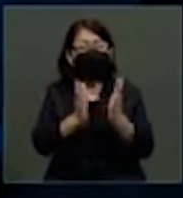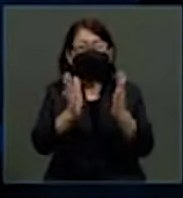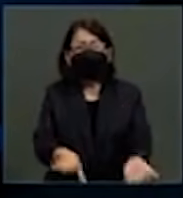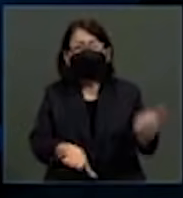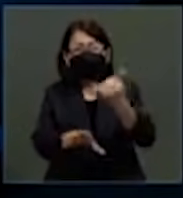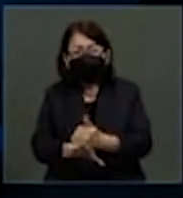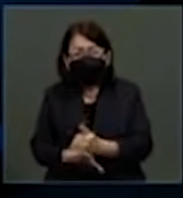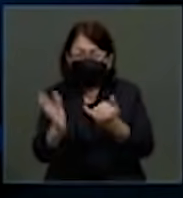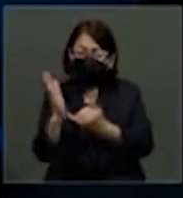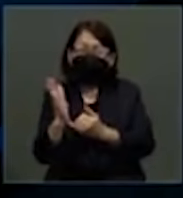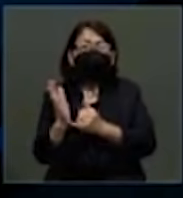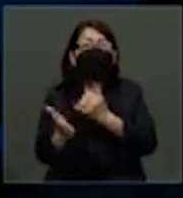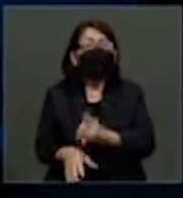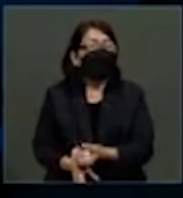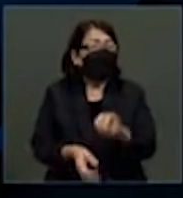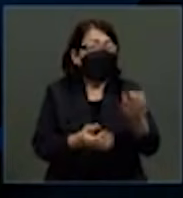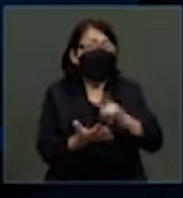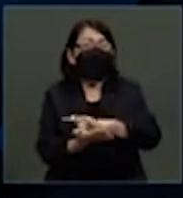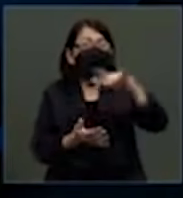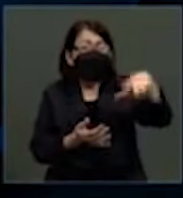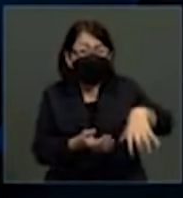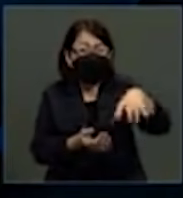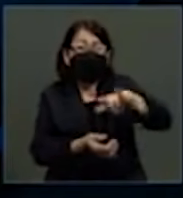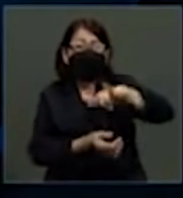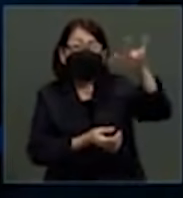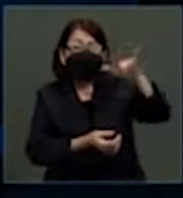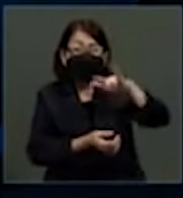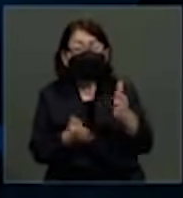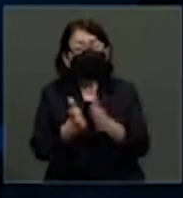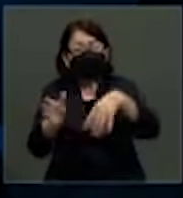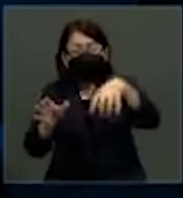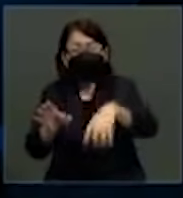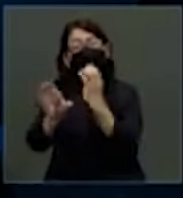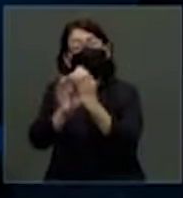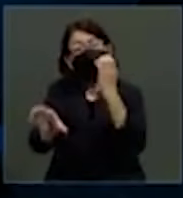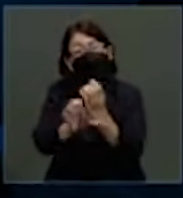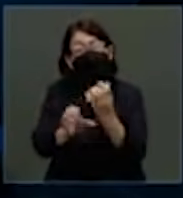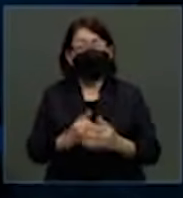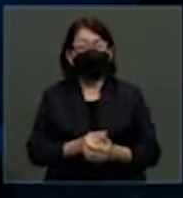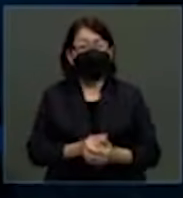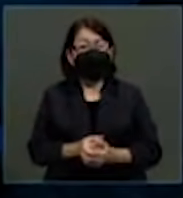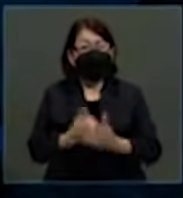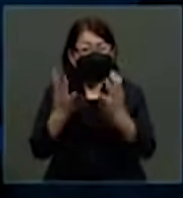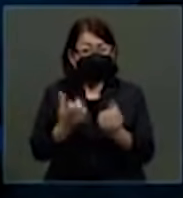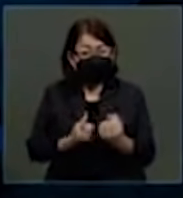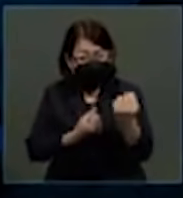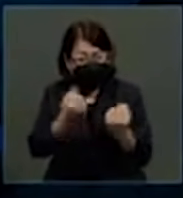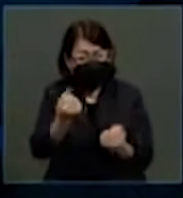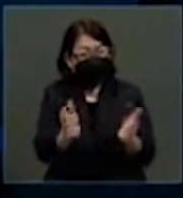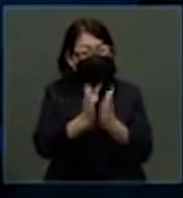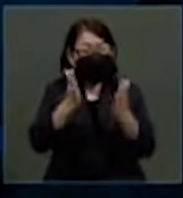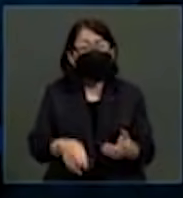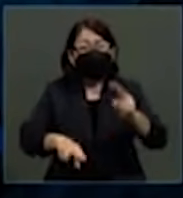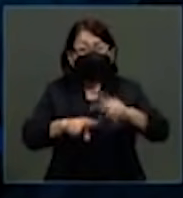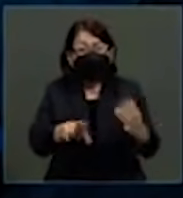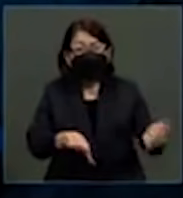นได้แก่ผู้ปฏิบัติงานขนส่งสาธารณะผู้ขนส่งและผู้เดินทางมาจากหรือไปยังท่าอากาศย